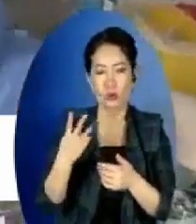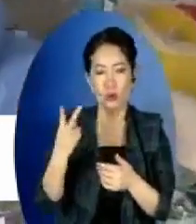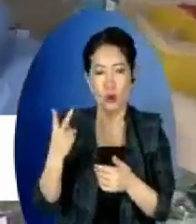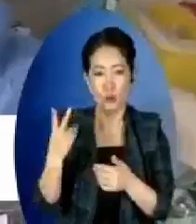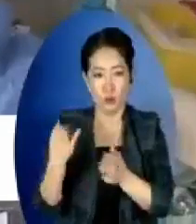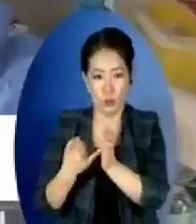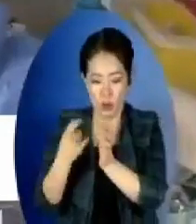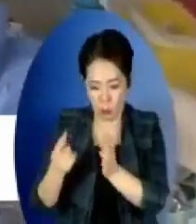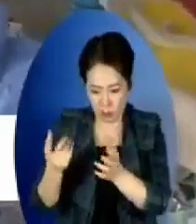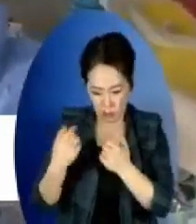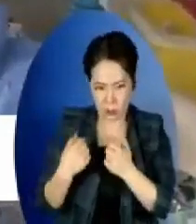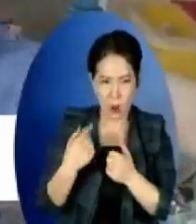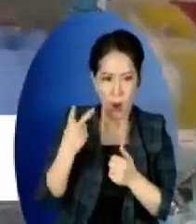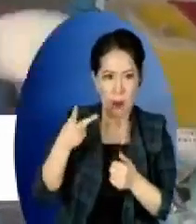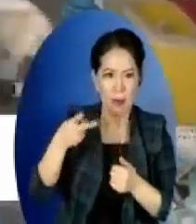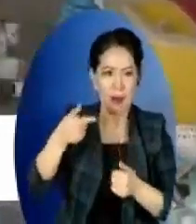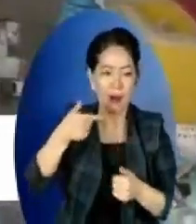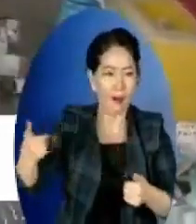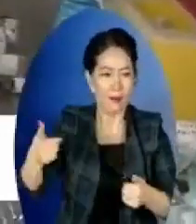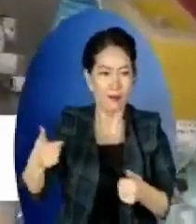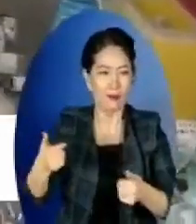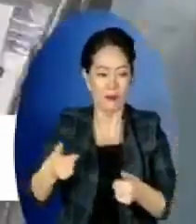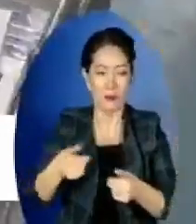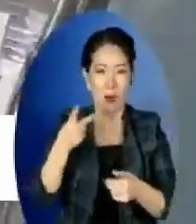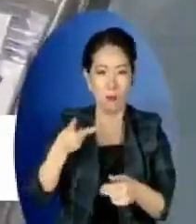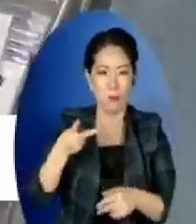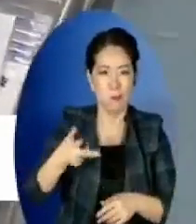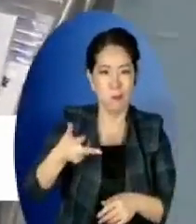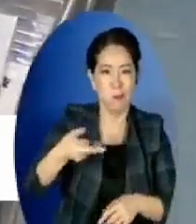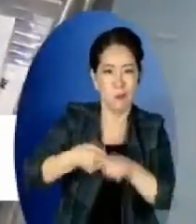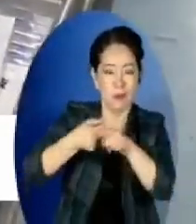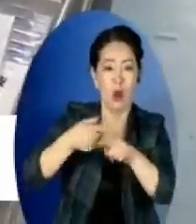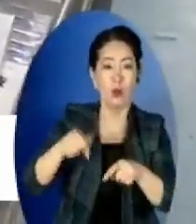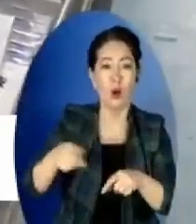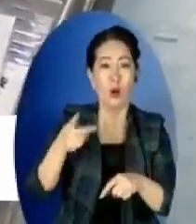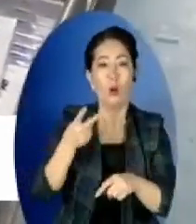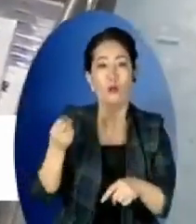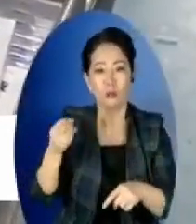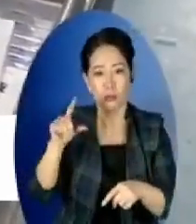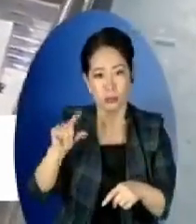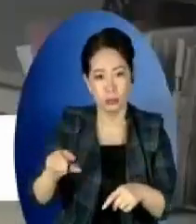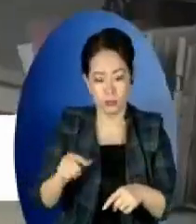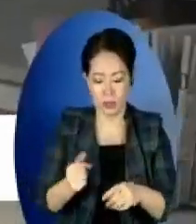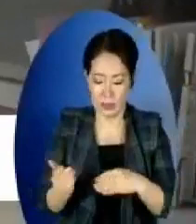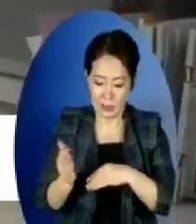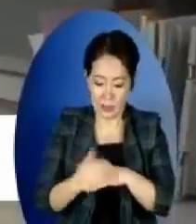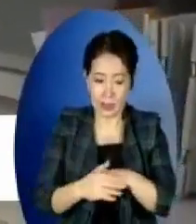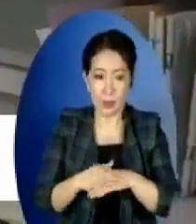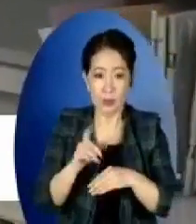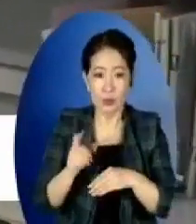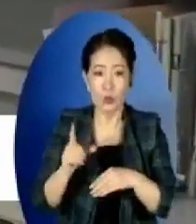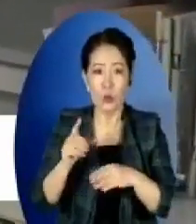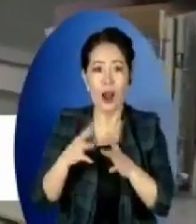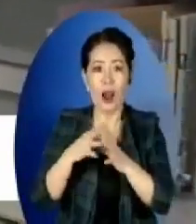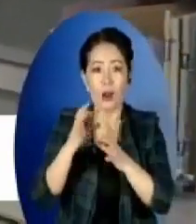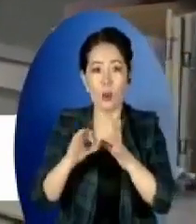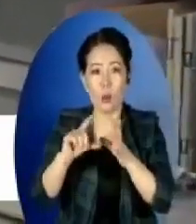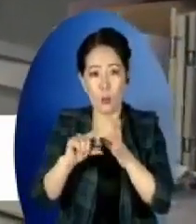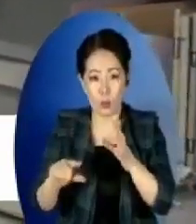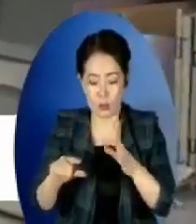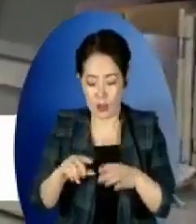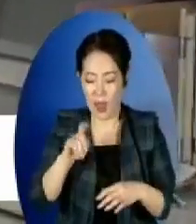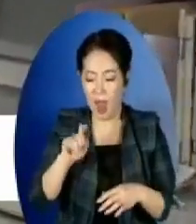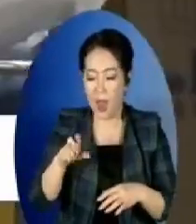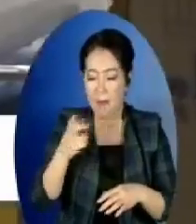өдөртэй харьцуулахад бараг 2000-аар буурсан үзүүлэлт болж байна. За, мөн нас барсан тохиолдолч 10 орчим хувиар буурчээ. Үүний зэрэгцээ